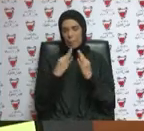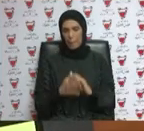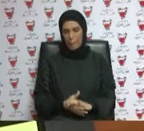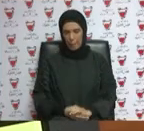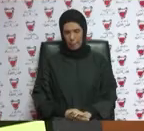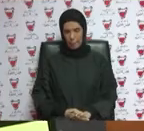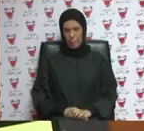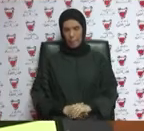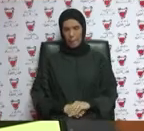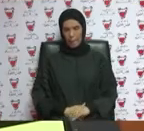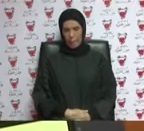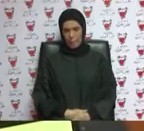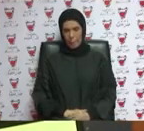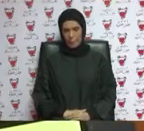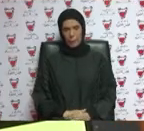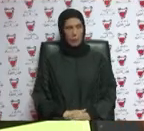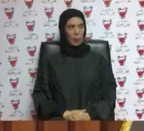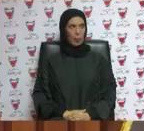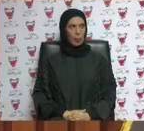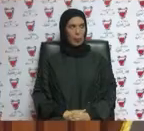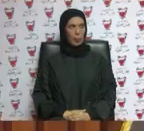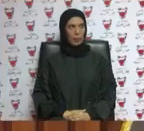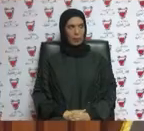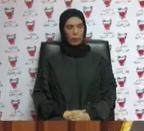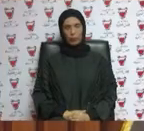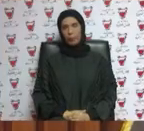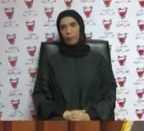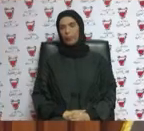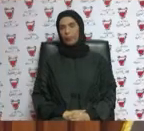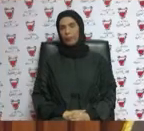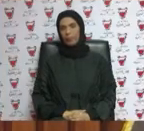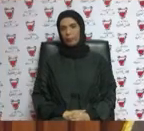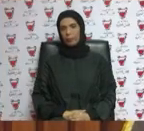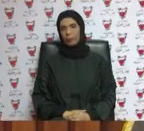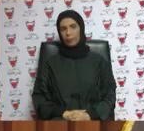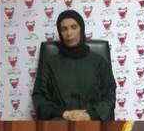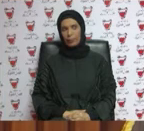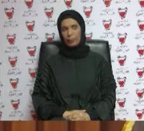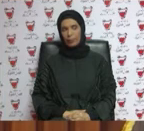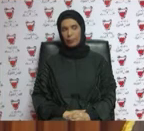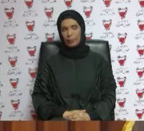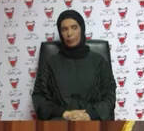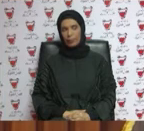شكرا معالي الرئيس. شكرا جزيلا. الأخ درويش المناعي تفضل.